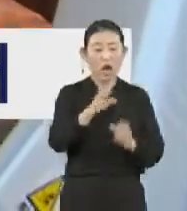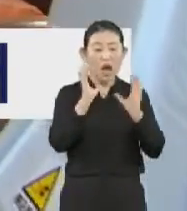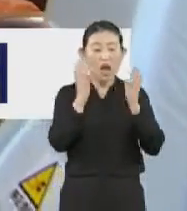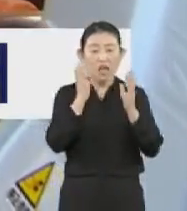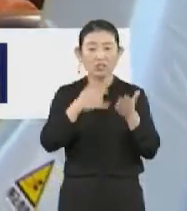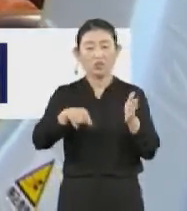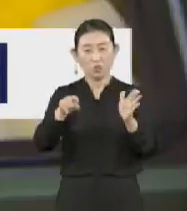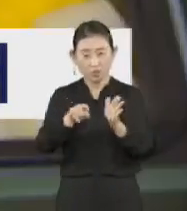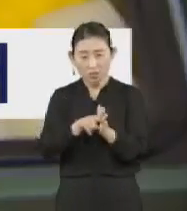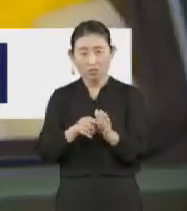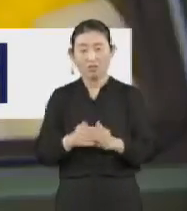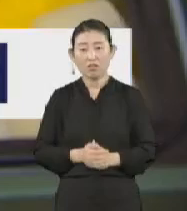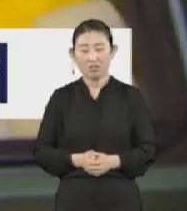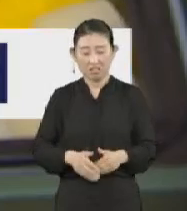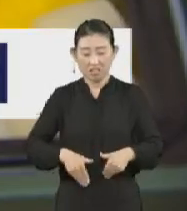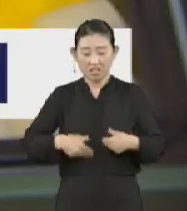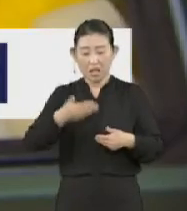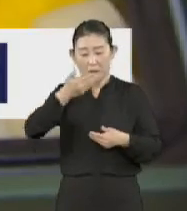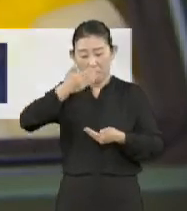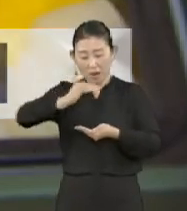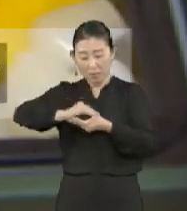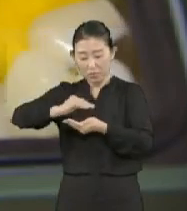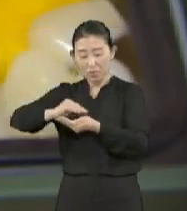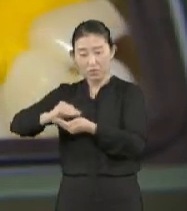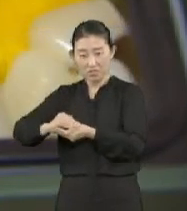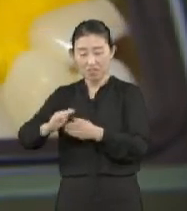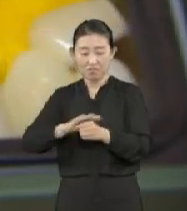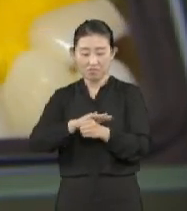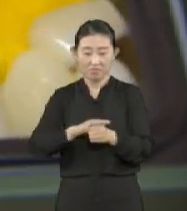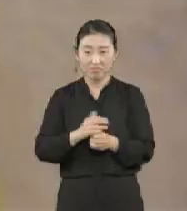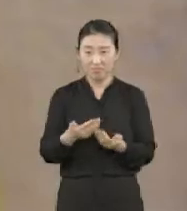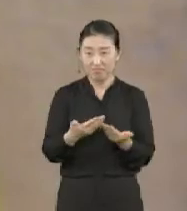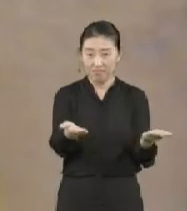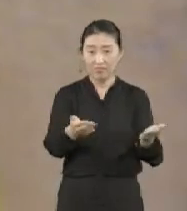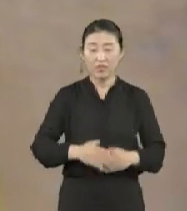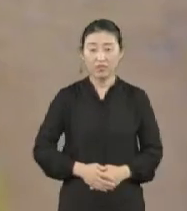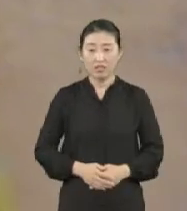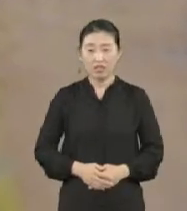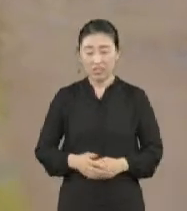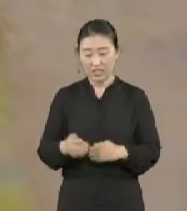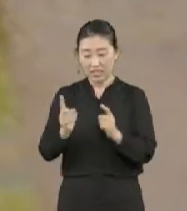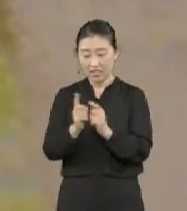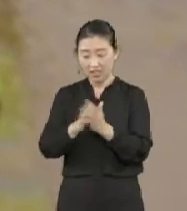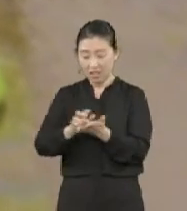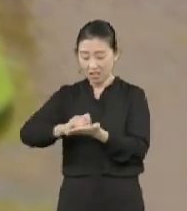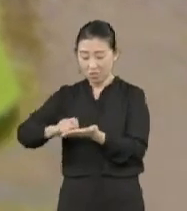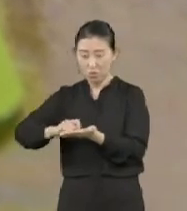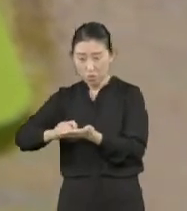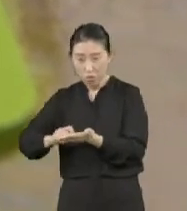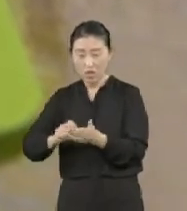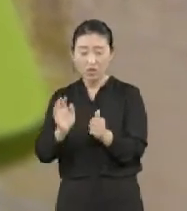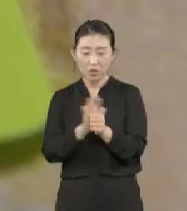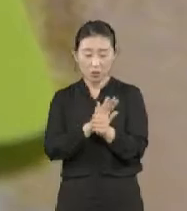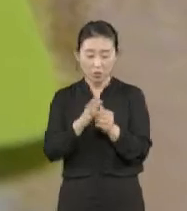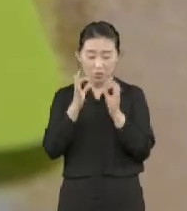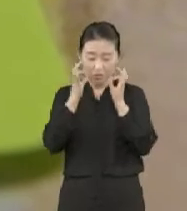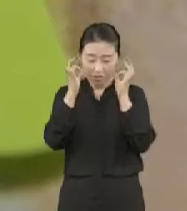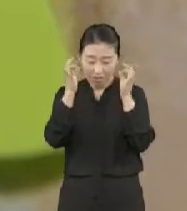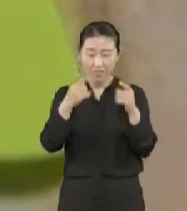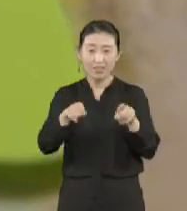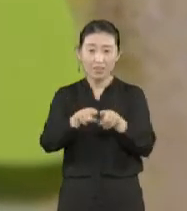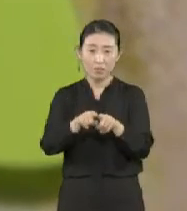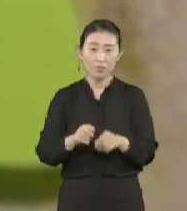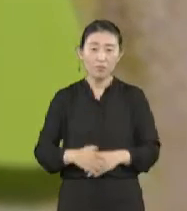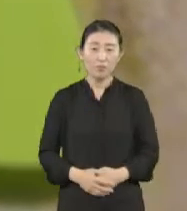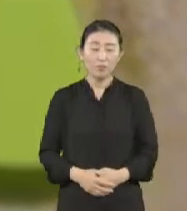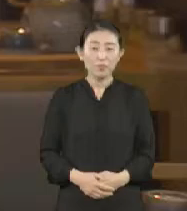피해 아동들에게 따뜻한 밥 한 끼로 사랑을 전했습니다. 직접 쓴 손편지에는 위로와 정성을 듬뿍